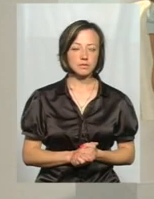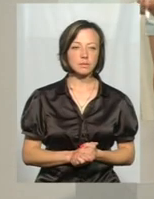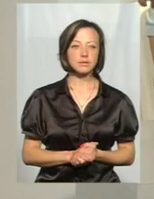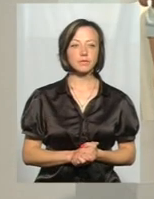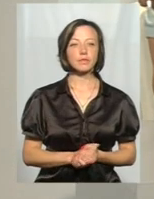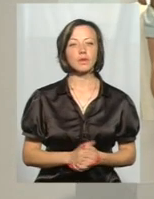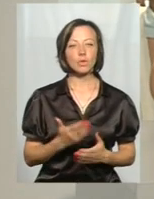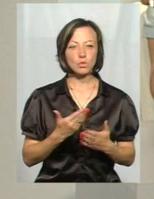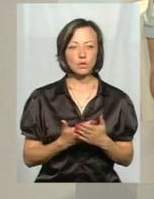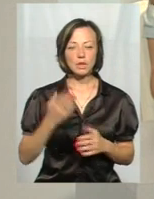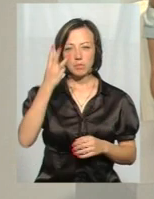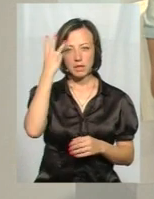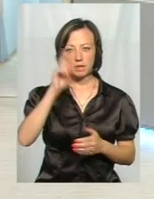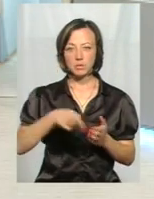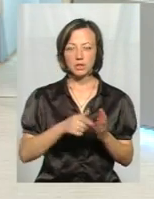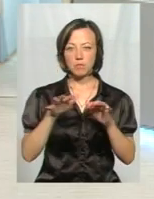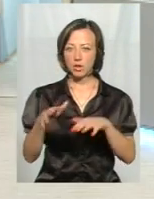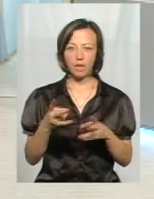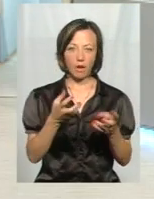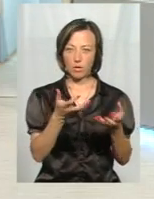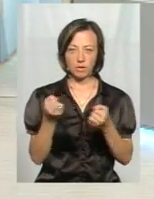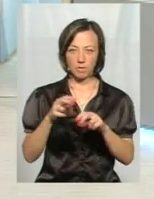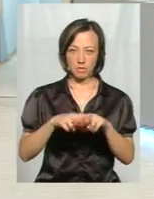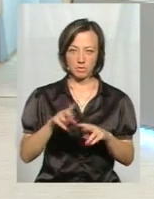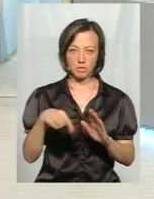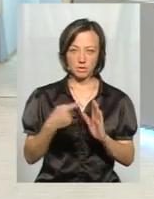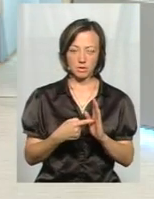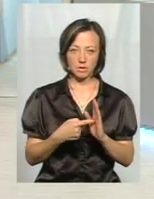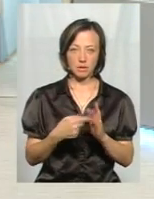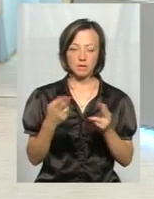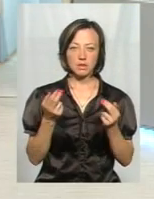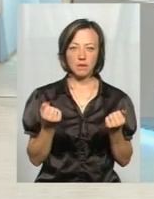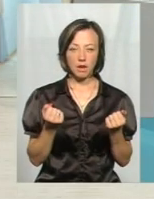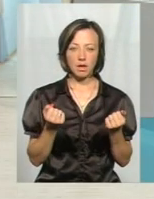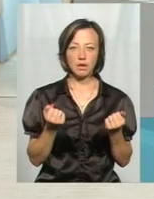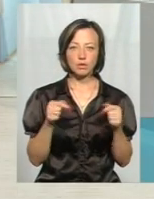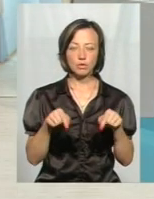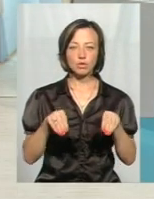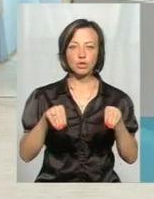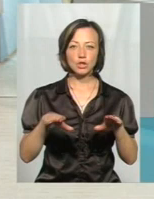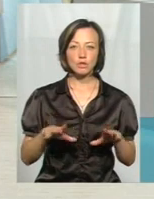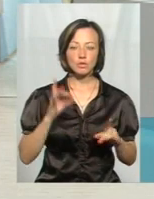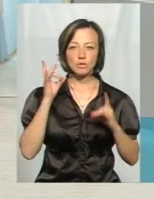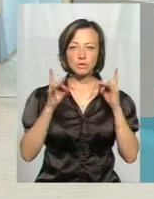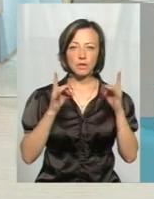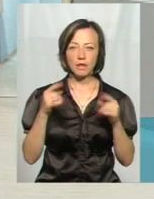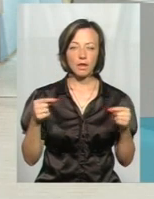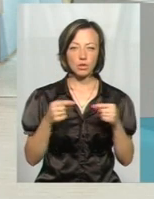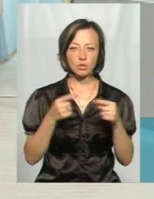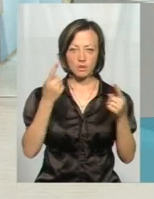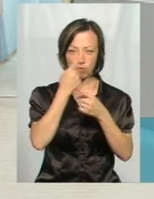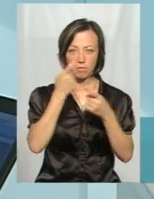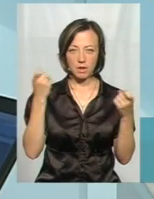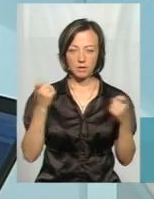Отож, пане Ігоре, Хмельницький міський пляж не отримав паспорту, так? Мені важко сказати, але тут трішки прозвучала неточна інформація,